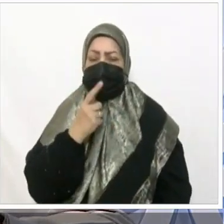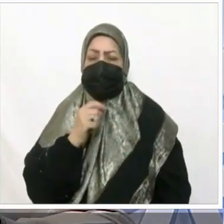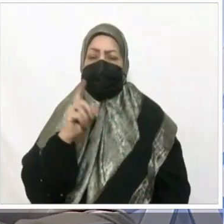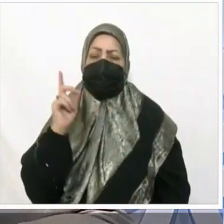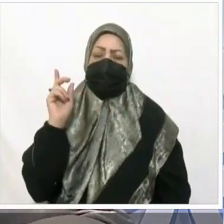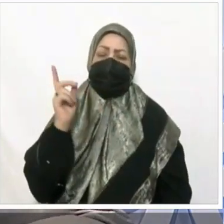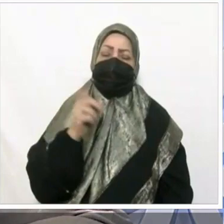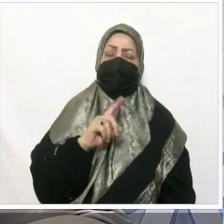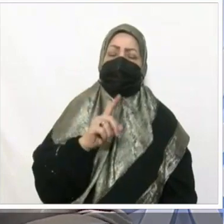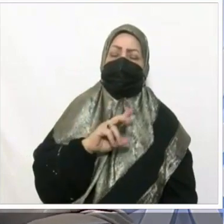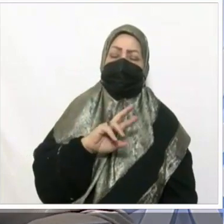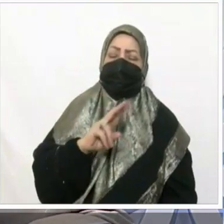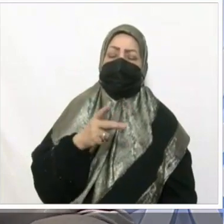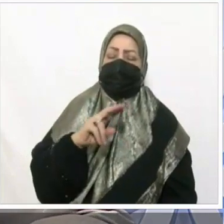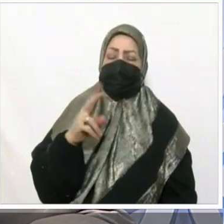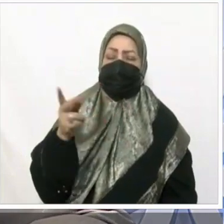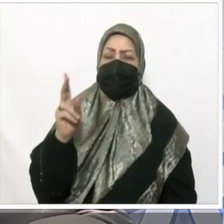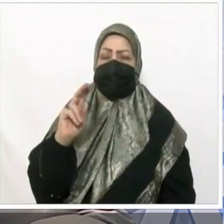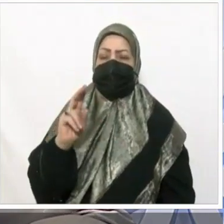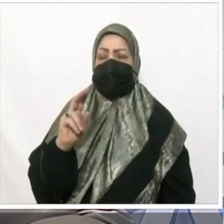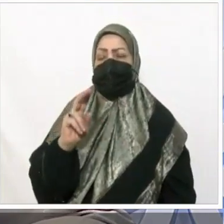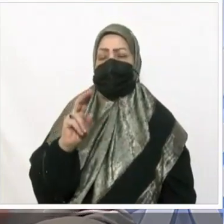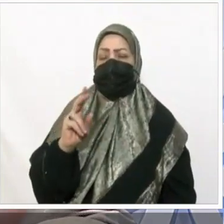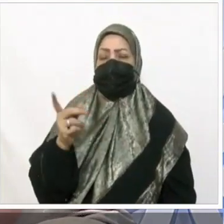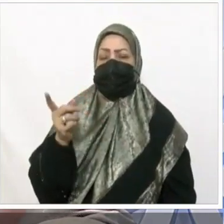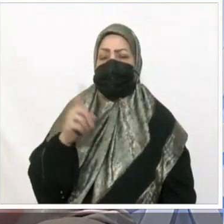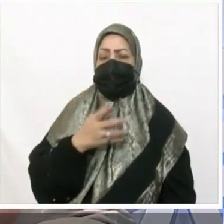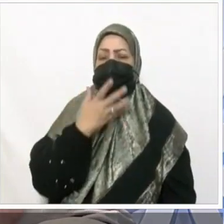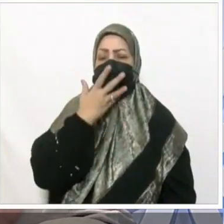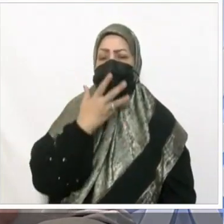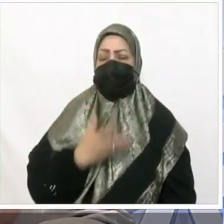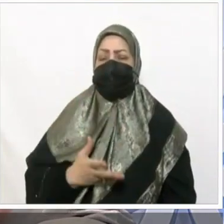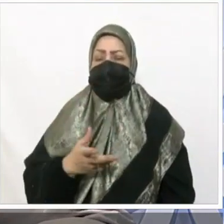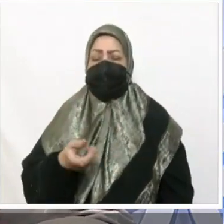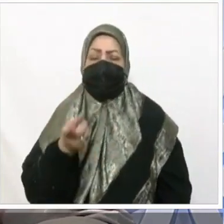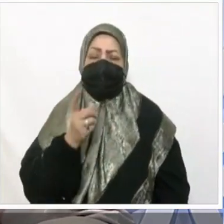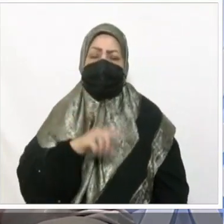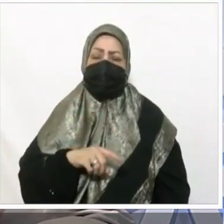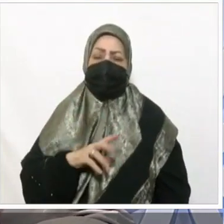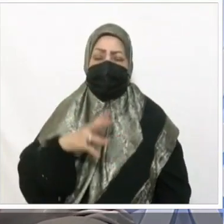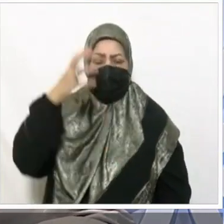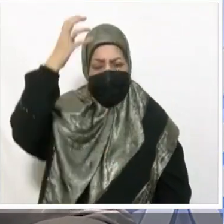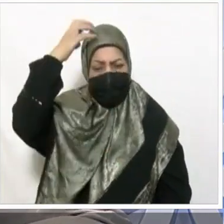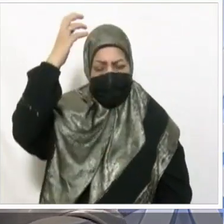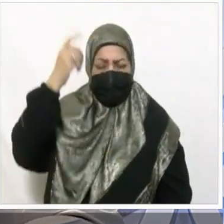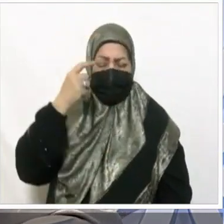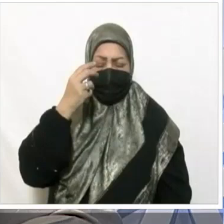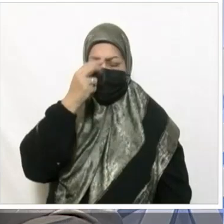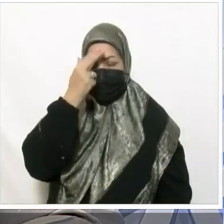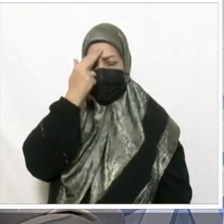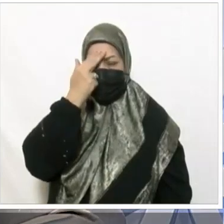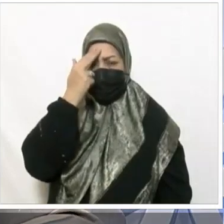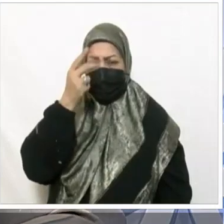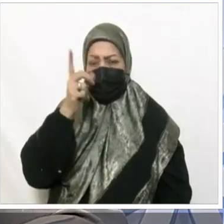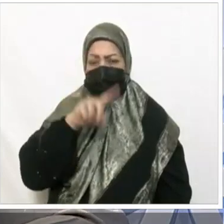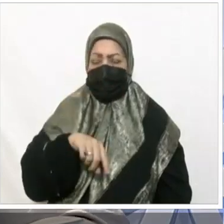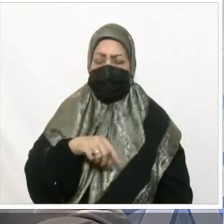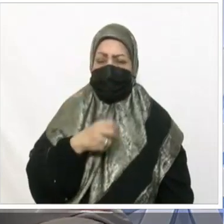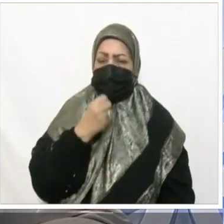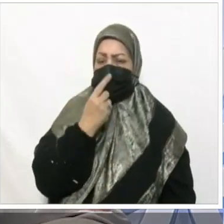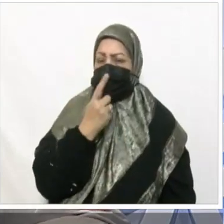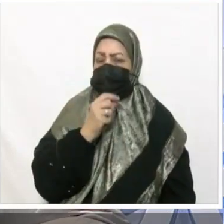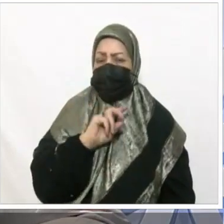أنا واعظ، أنا كذا، ولست أهلا لي أو لست من أهل الاختصاص. إذا عرف الحكم أجاب،